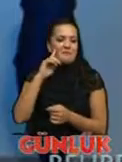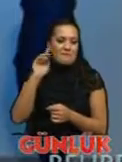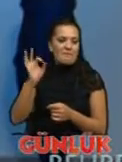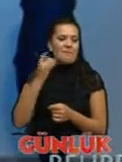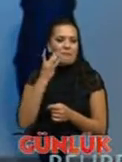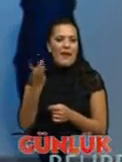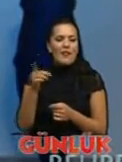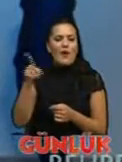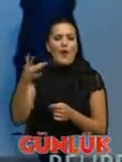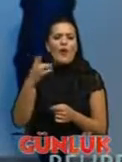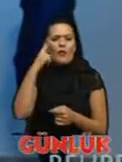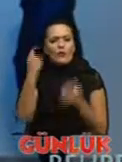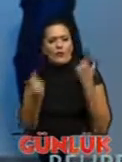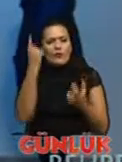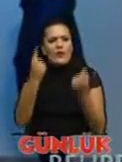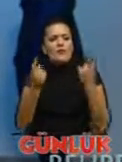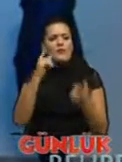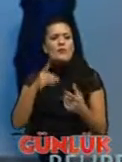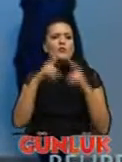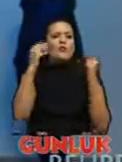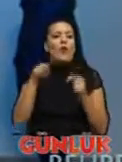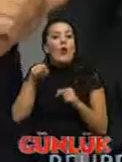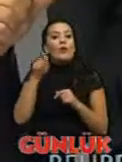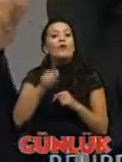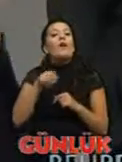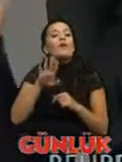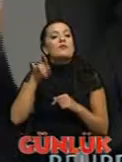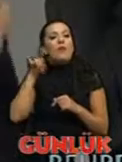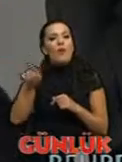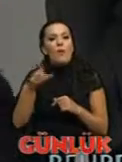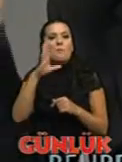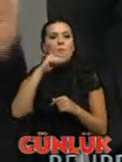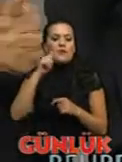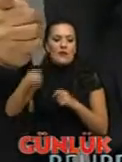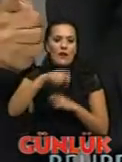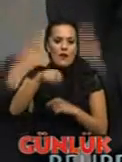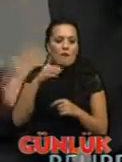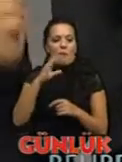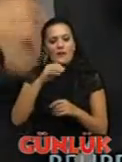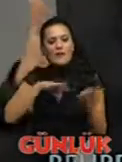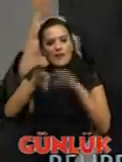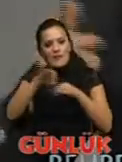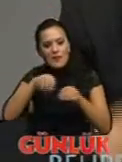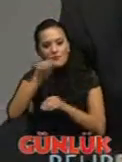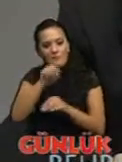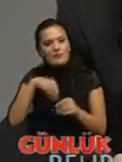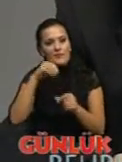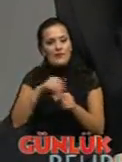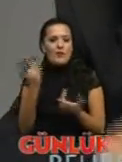cins diyorsunuz. Üretecek, mutlu olacak. Hayır, aynen onu yapmasaydı öyle. O pastacı olur, pasta tasarımı yapar.